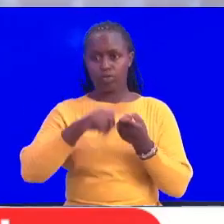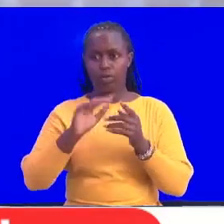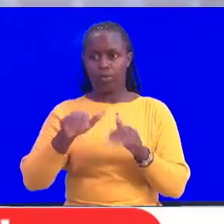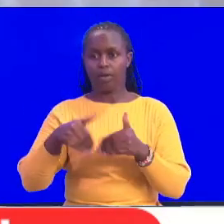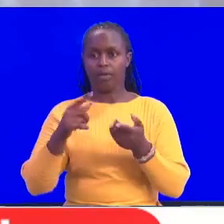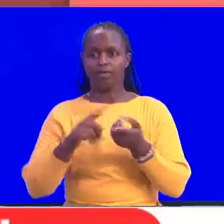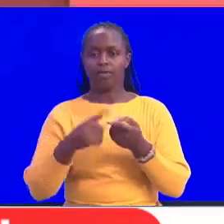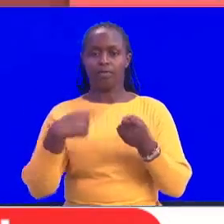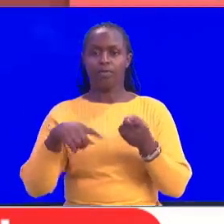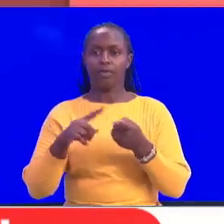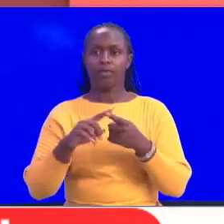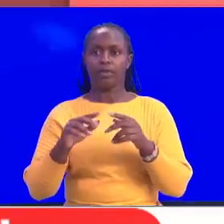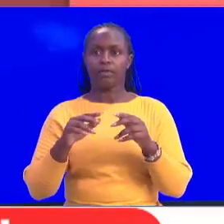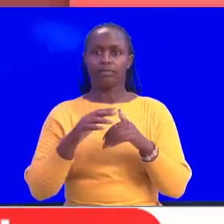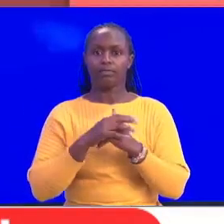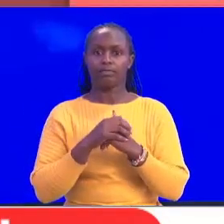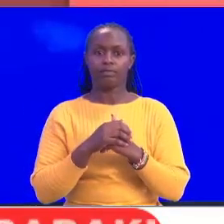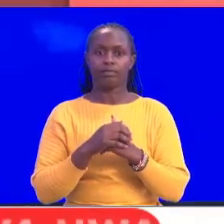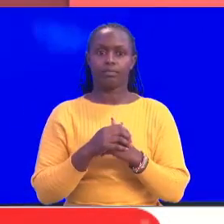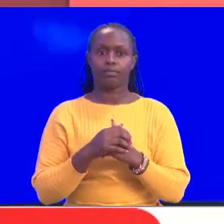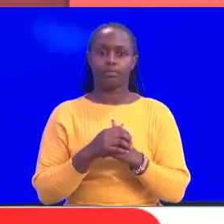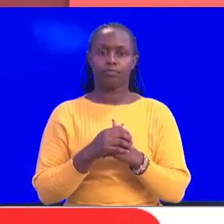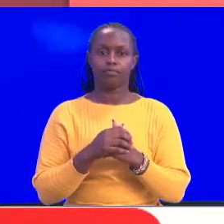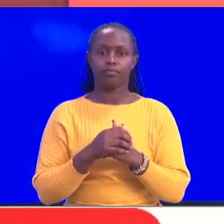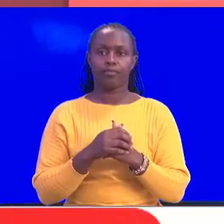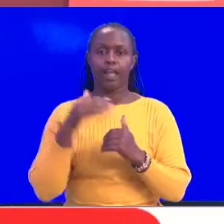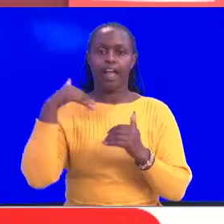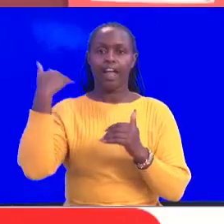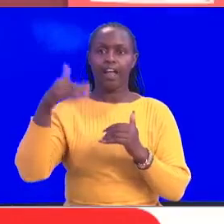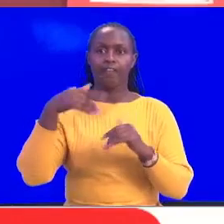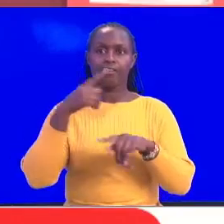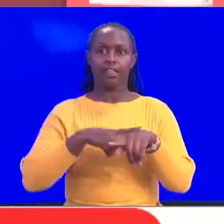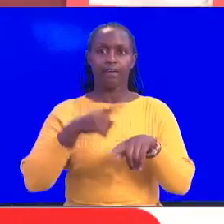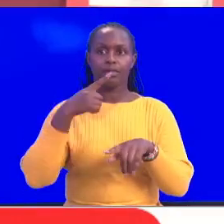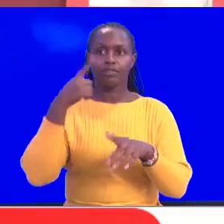facilities to athletes. Bila shaka siku zote wanasema kilicho na mwanzo kina